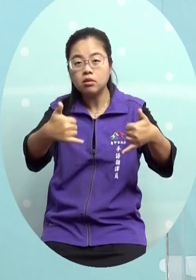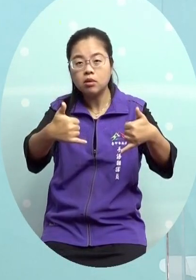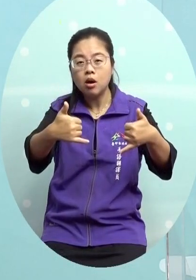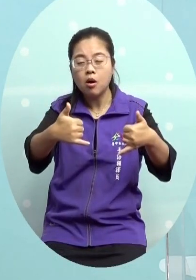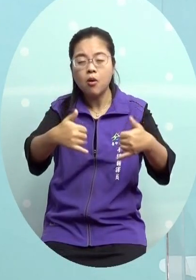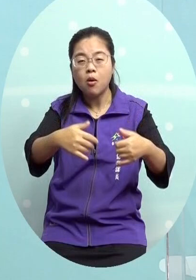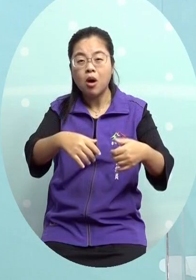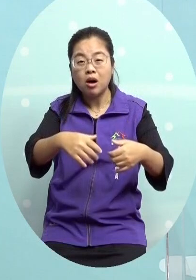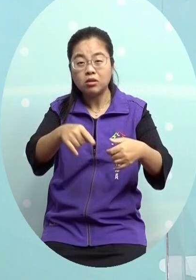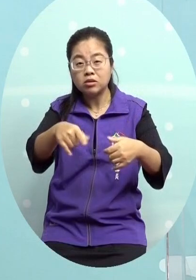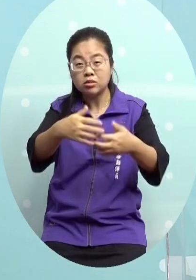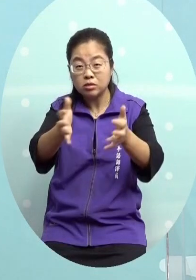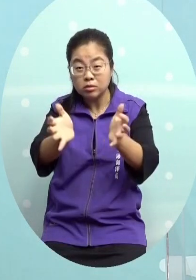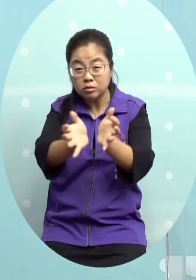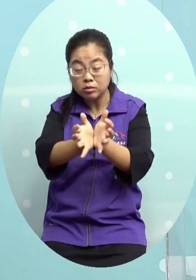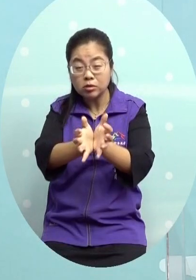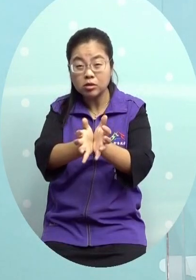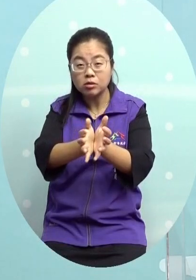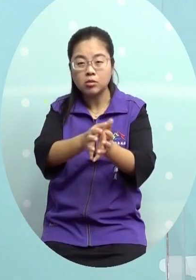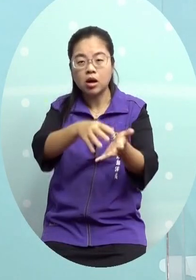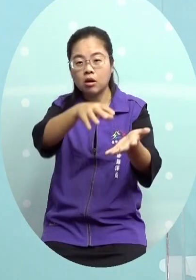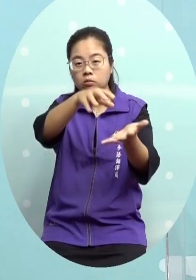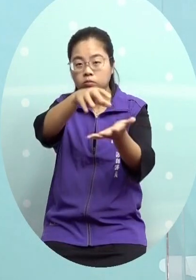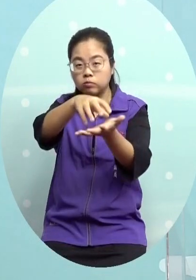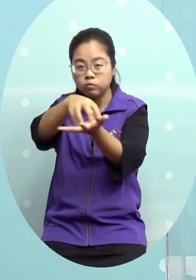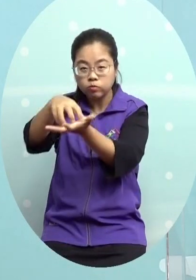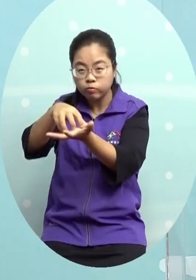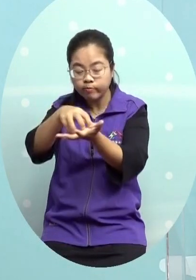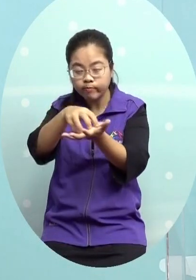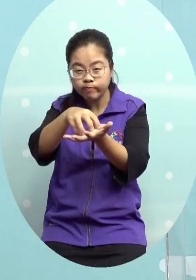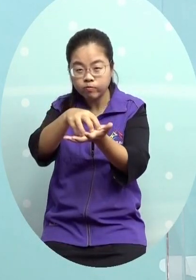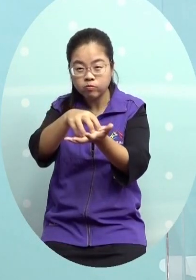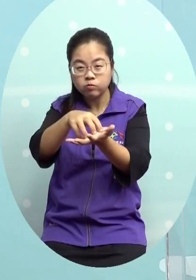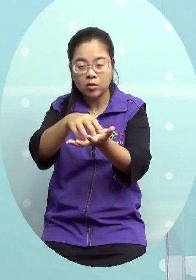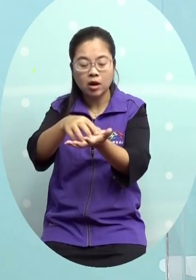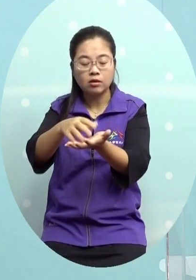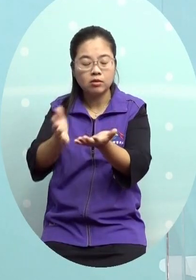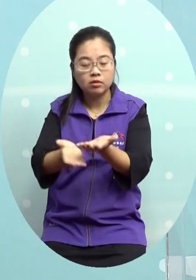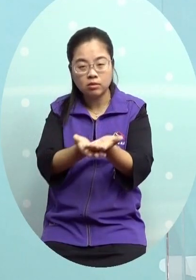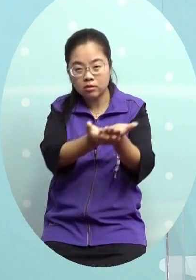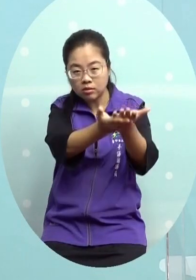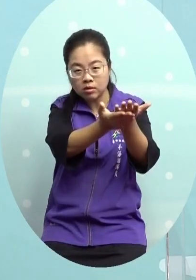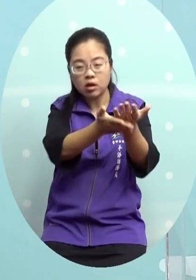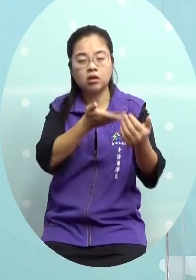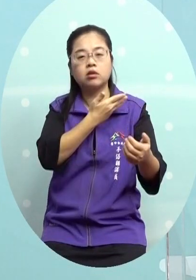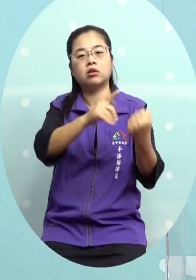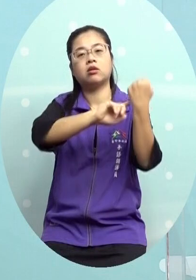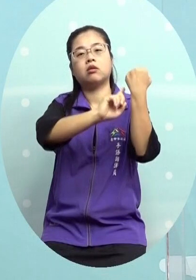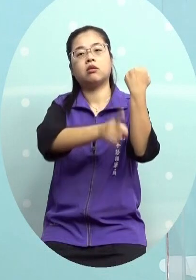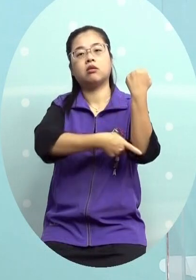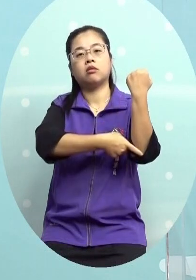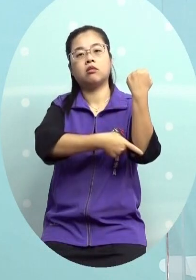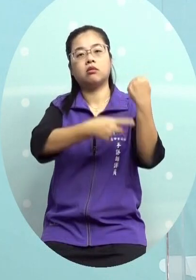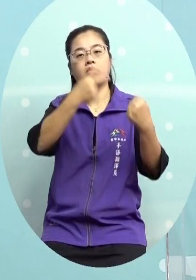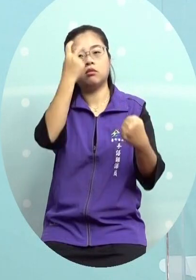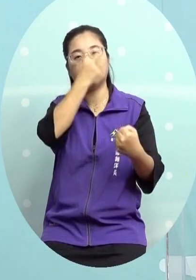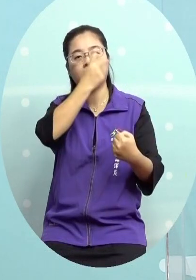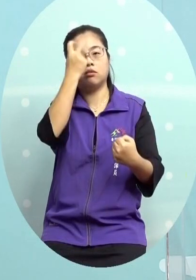些攻击的部分，将这些移交给检查检调单位，让检调单位可以进